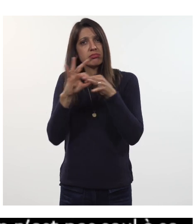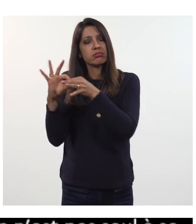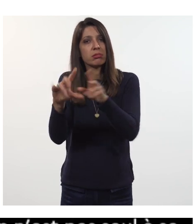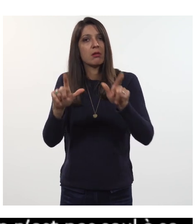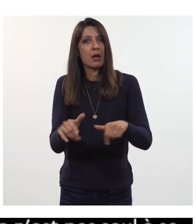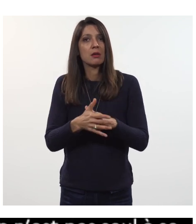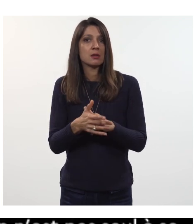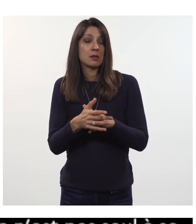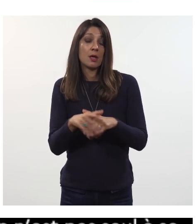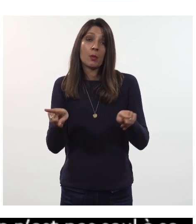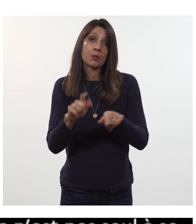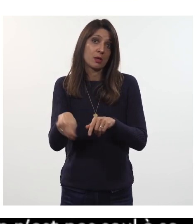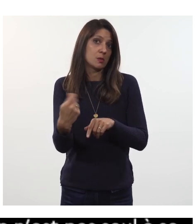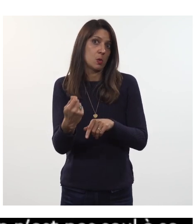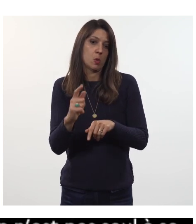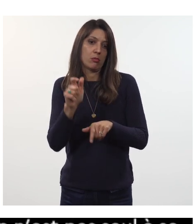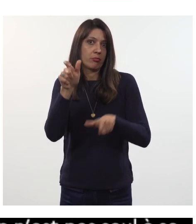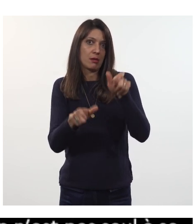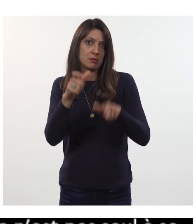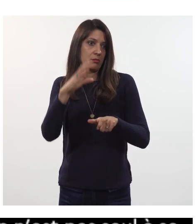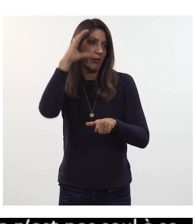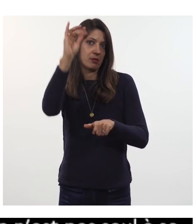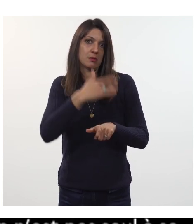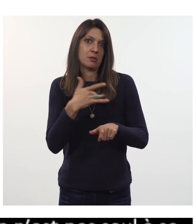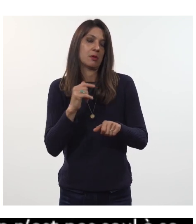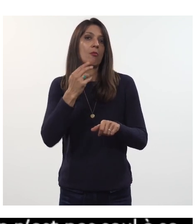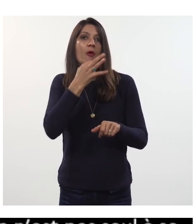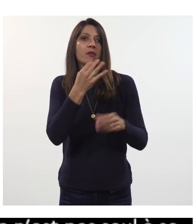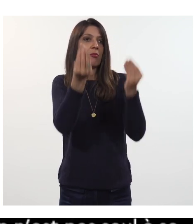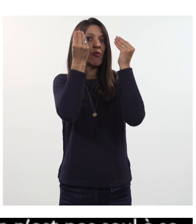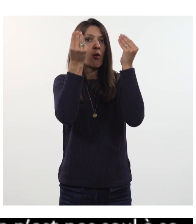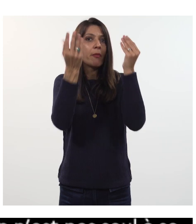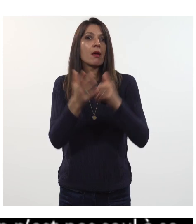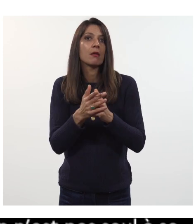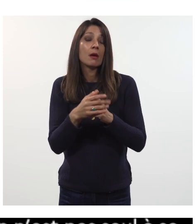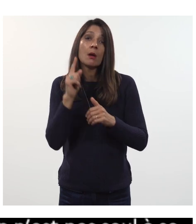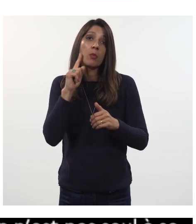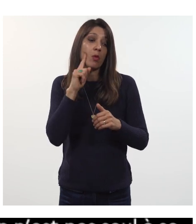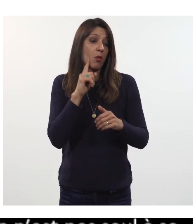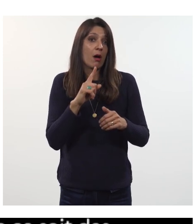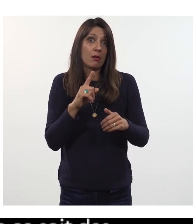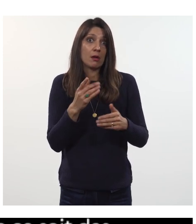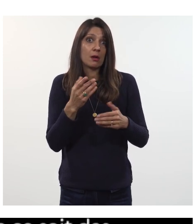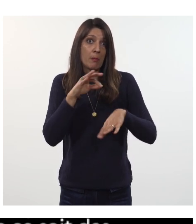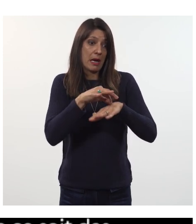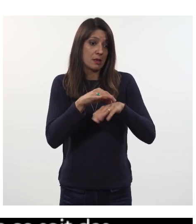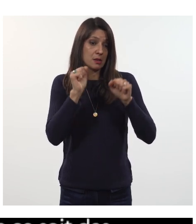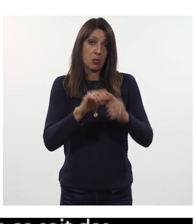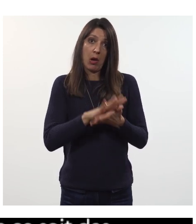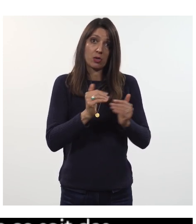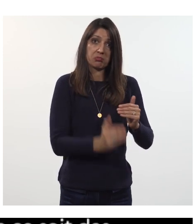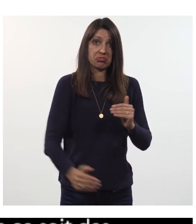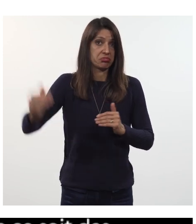se former, bien sûr, sur un sujet qui peut toucher toutes les tranches, bien sûr, de la population, que ce soit en âge,